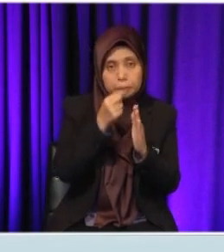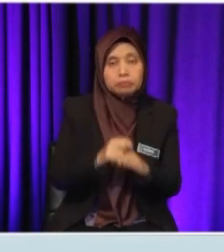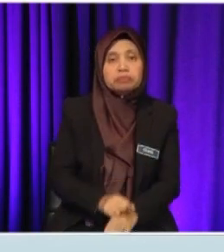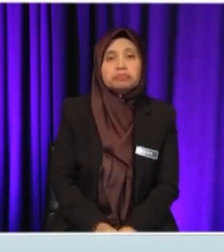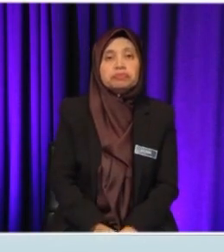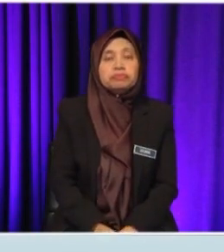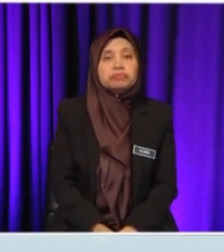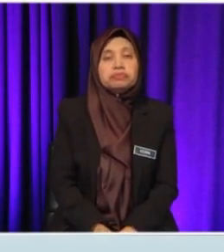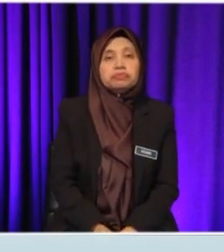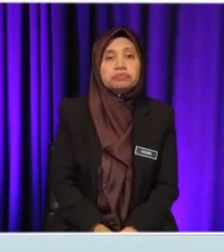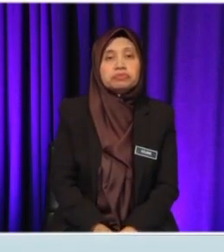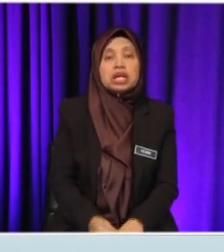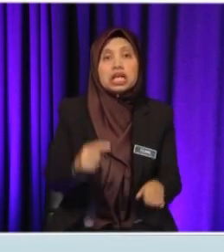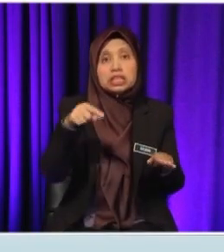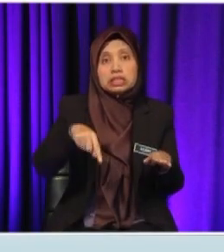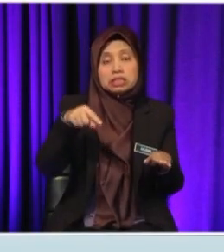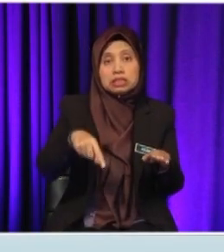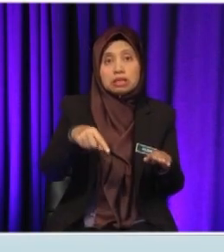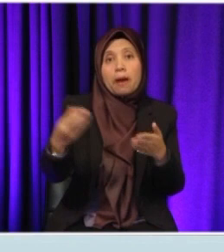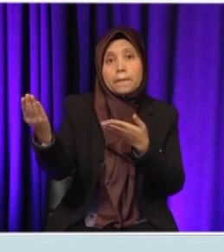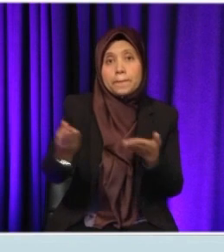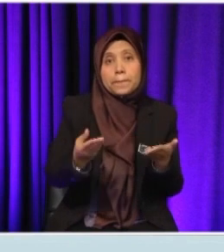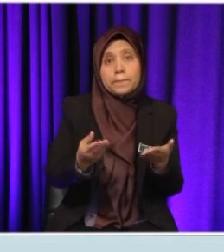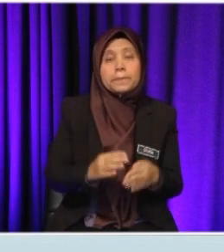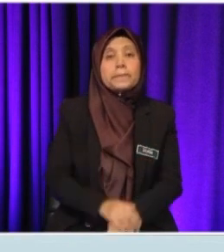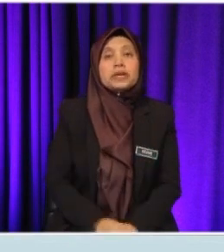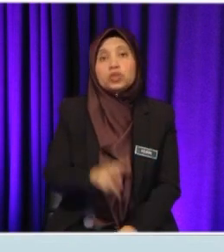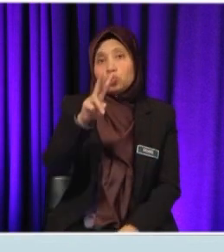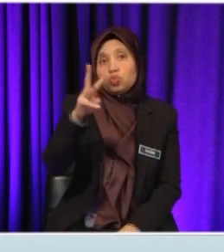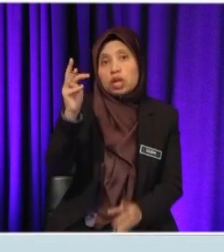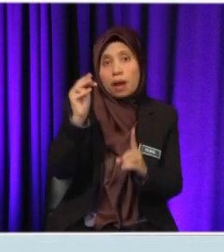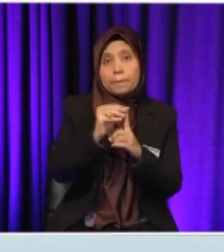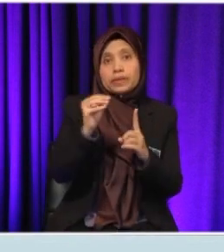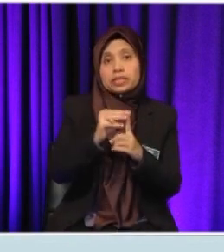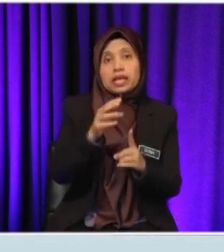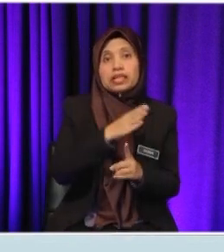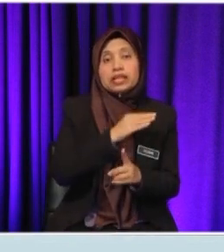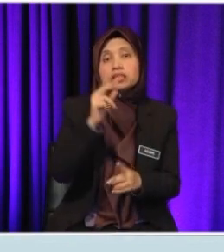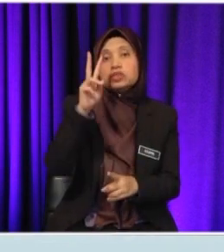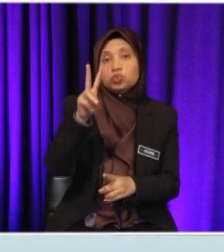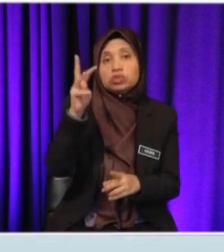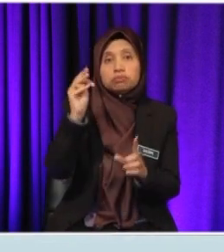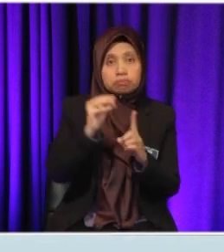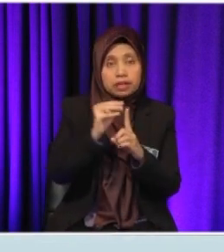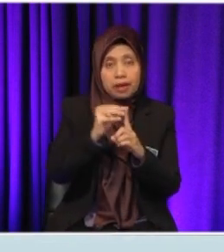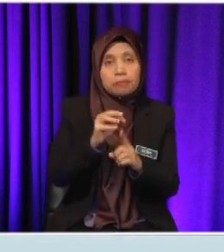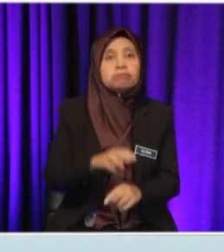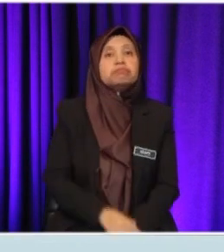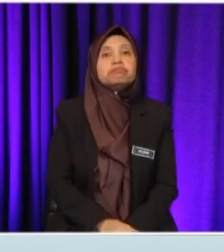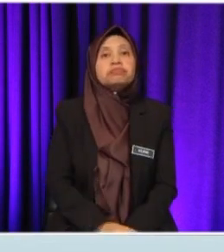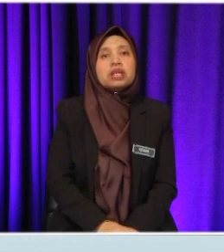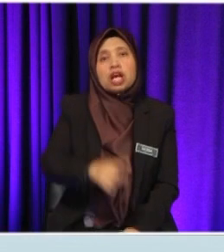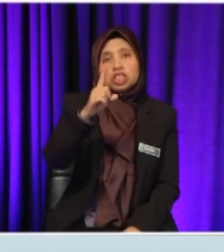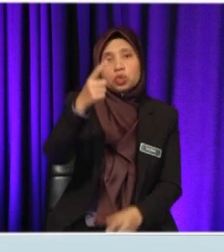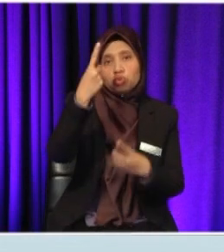okey, kita bermaksud di sini membawa dua markah dan sini membawa dua markah.